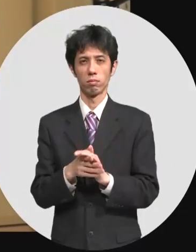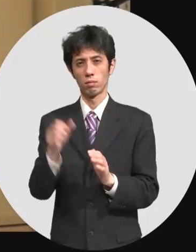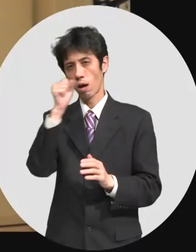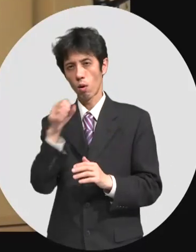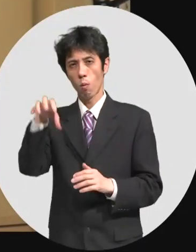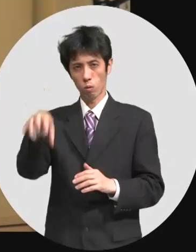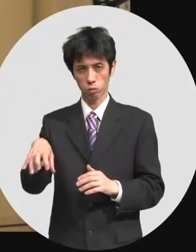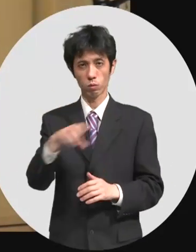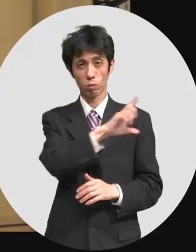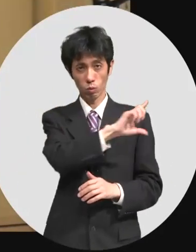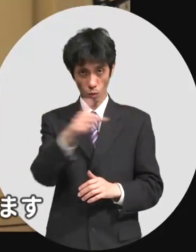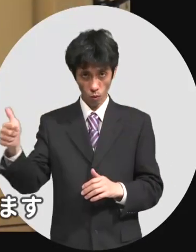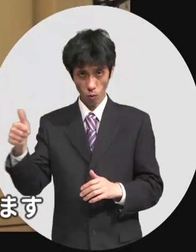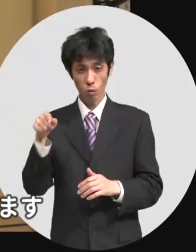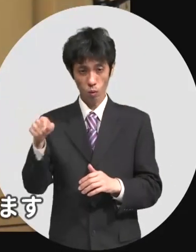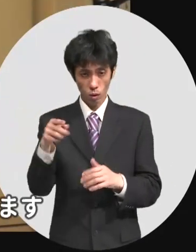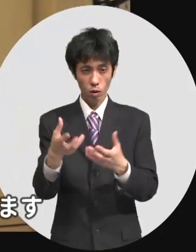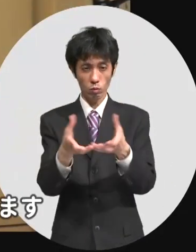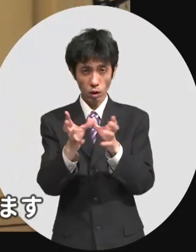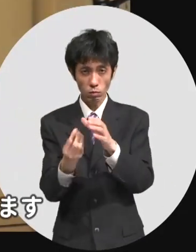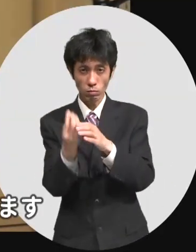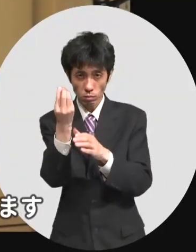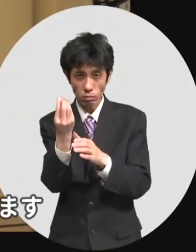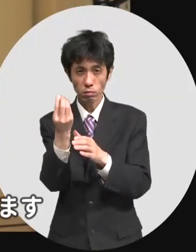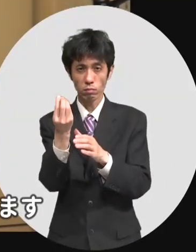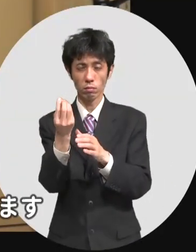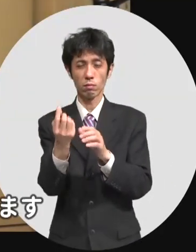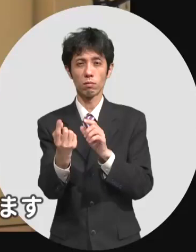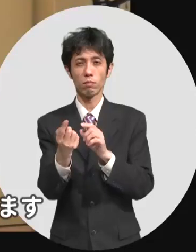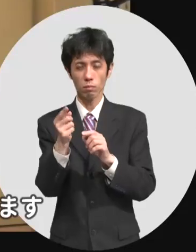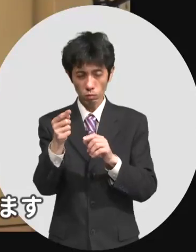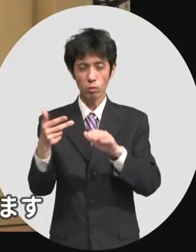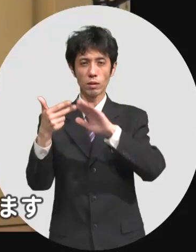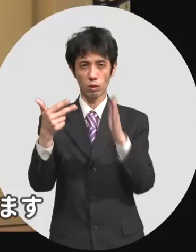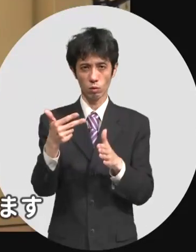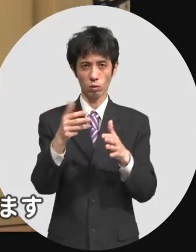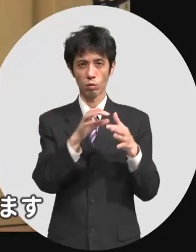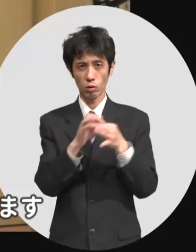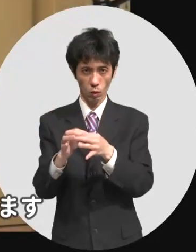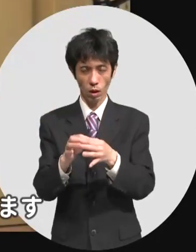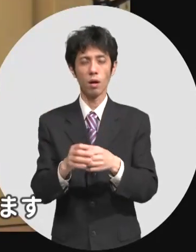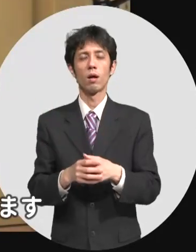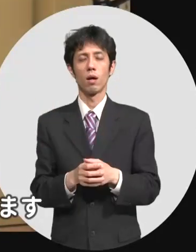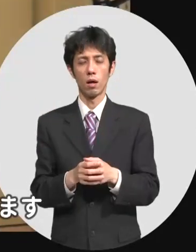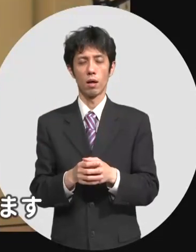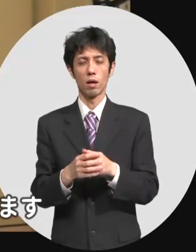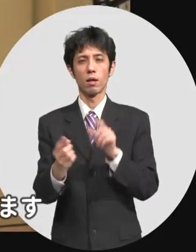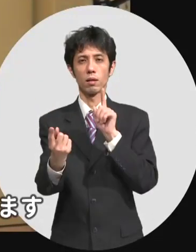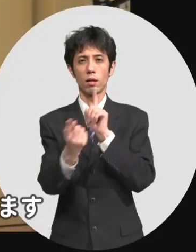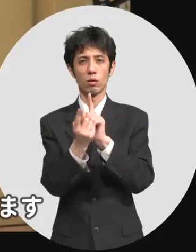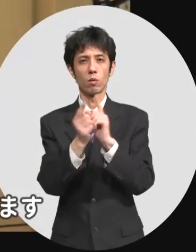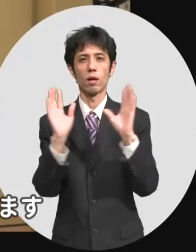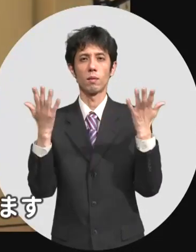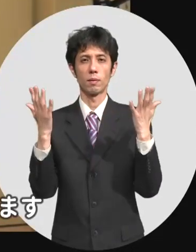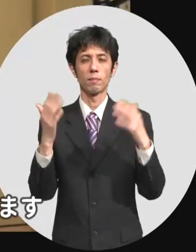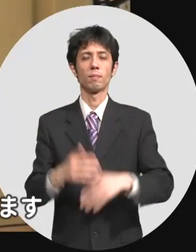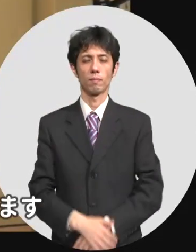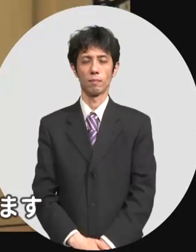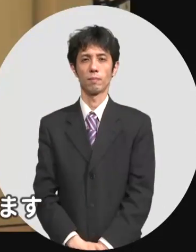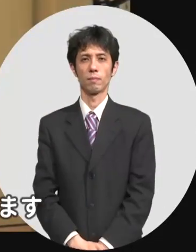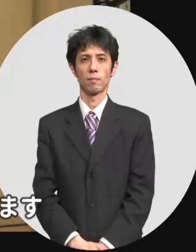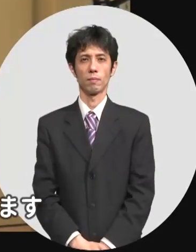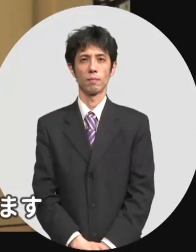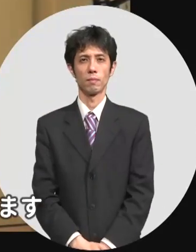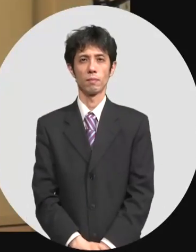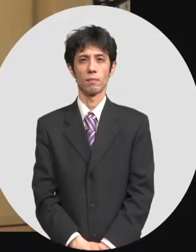カラオケボックス等々、クラスター発生の施設ないし、その類似施設につきましては、解除の対象としないということで